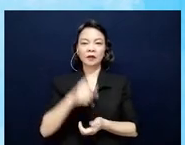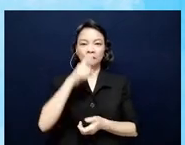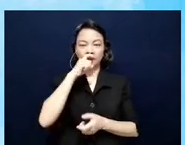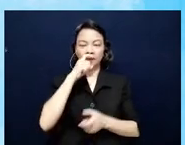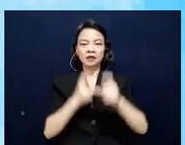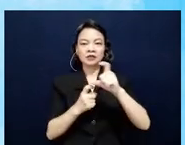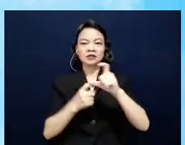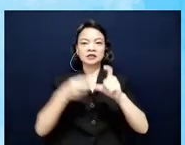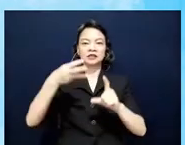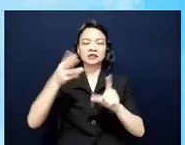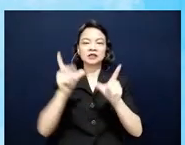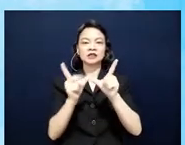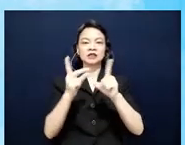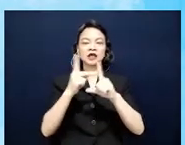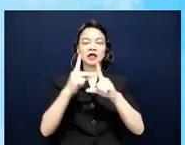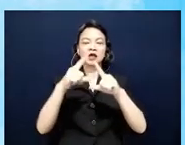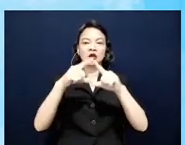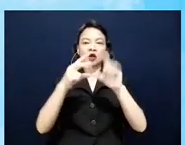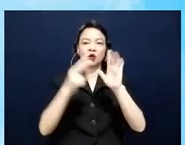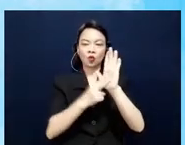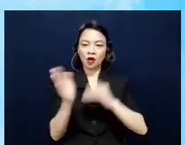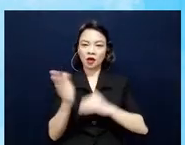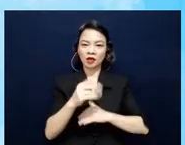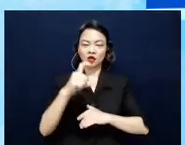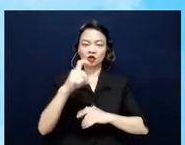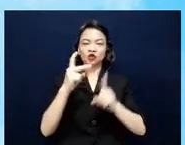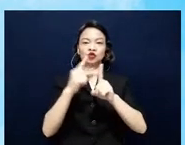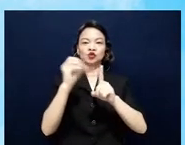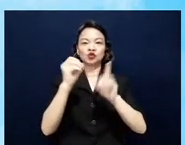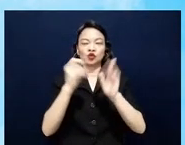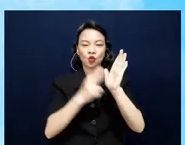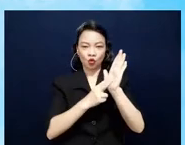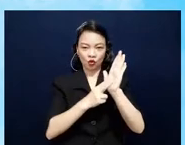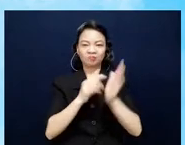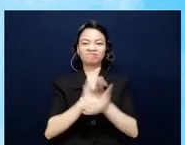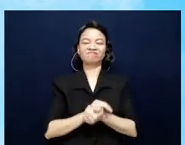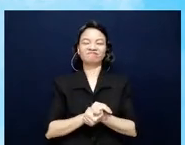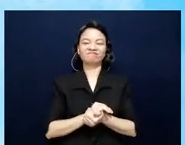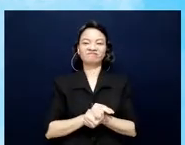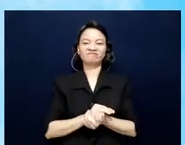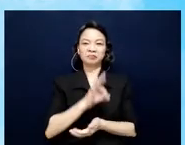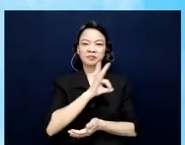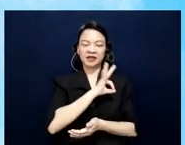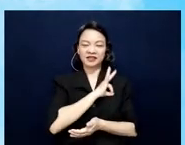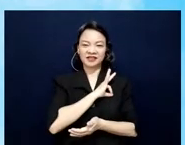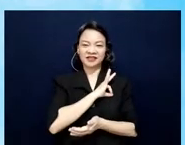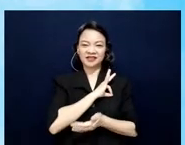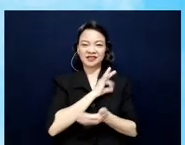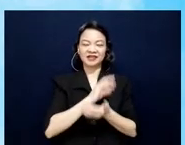dari AstraZeneca in Indonesia. Pak Sehwan, silakan.